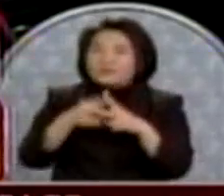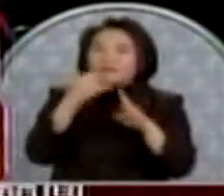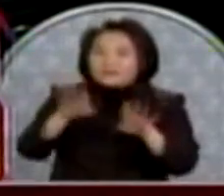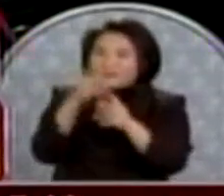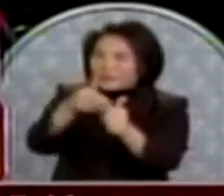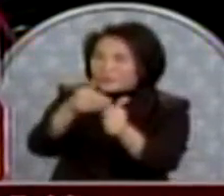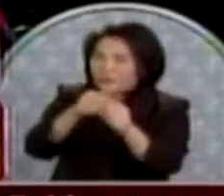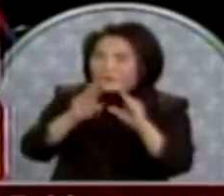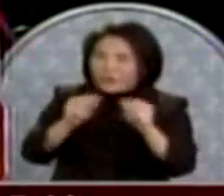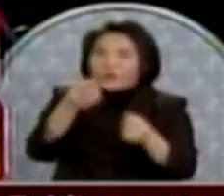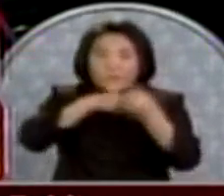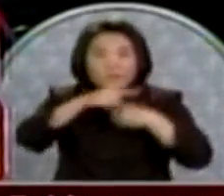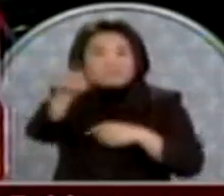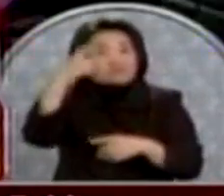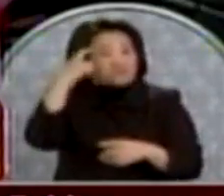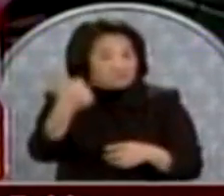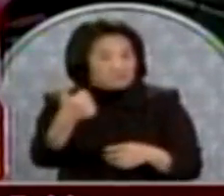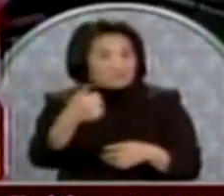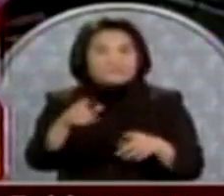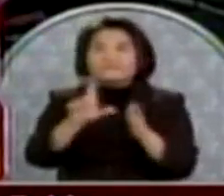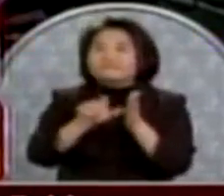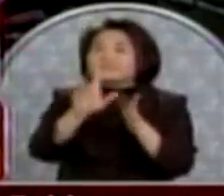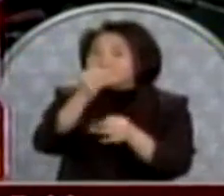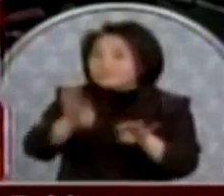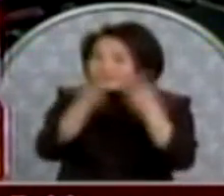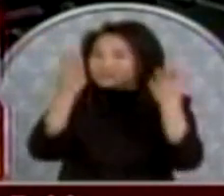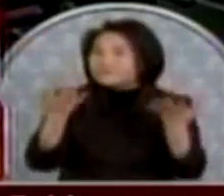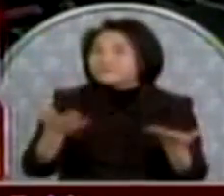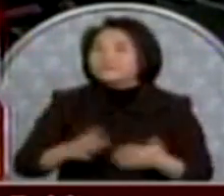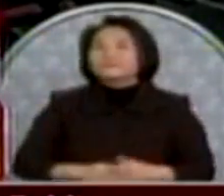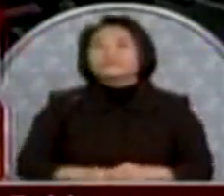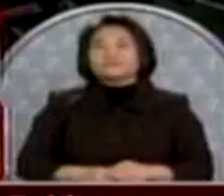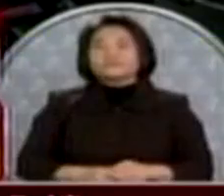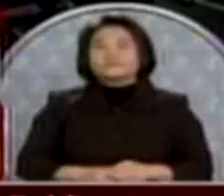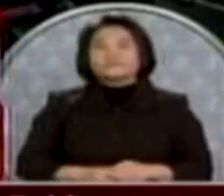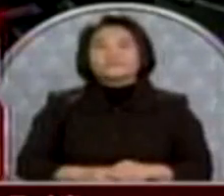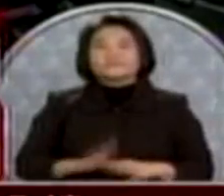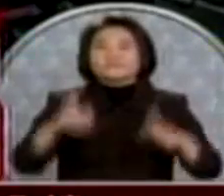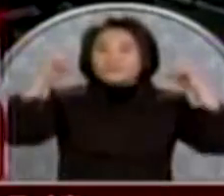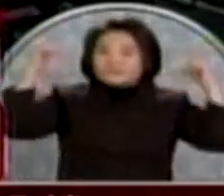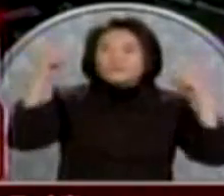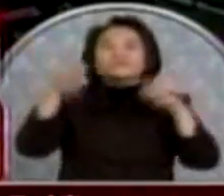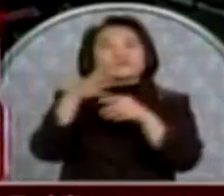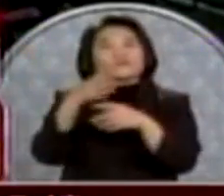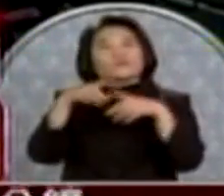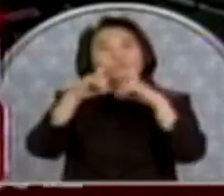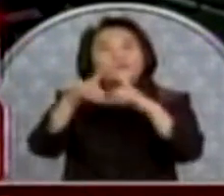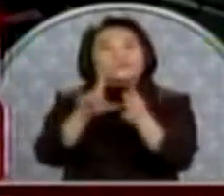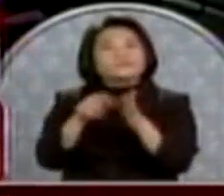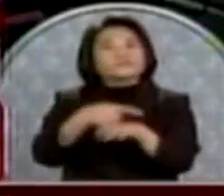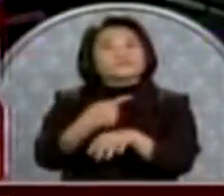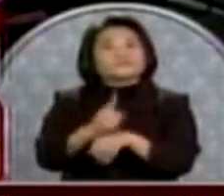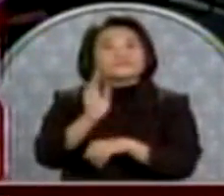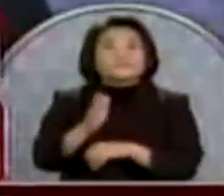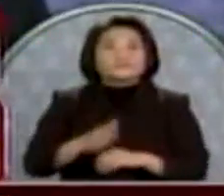接触土地，吃在地的食物，各位愿不愿意，何时开始？谢谢。 请宋楚瑜先生回答，时间